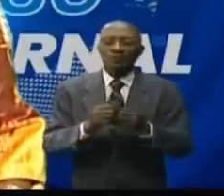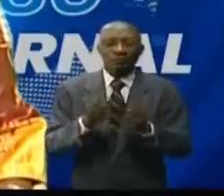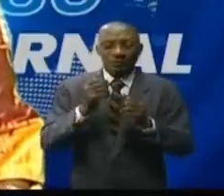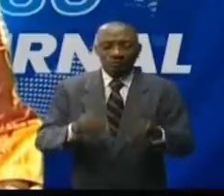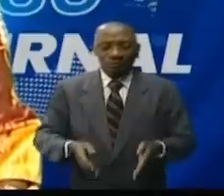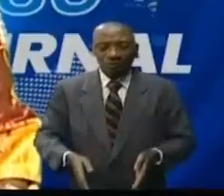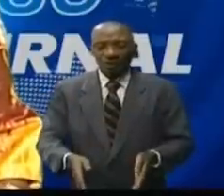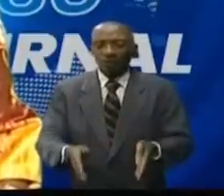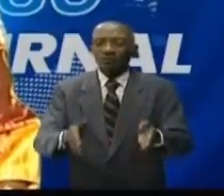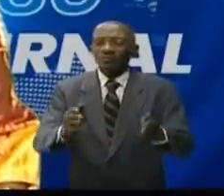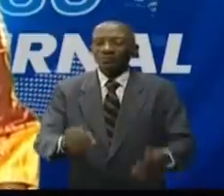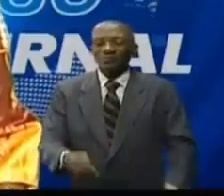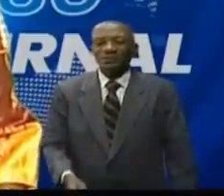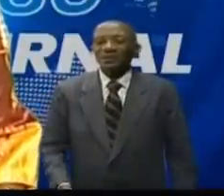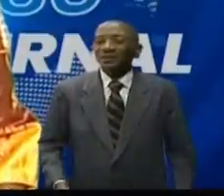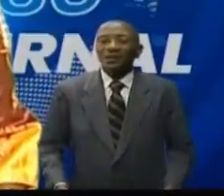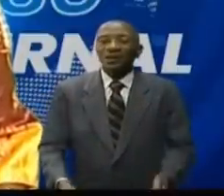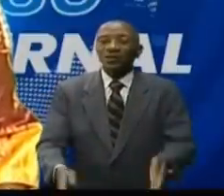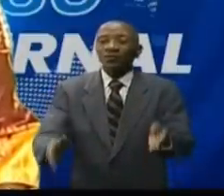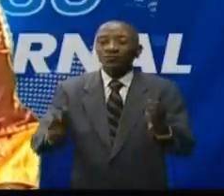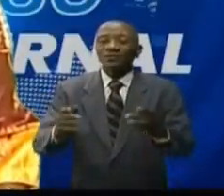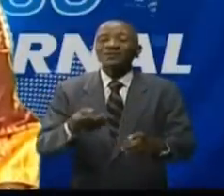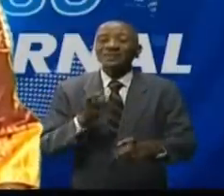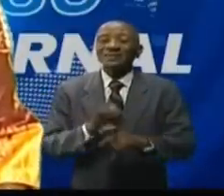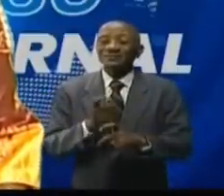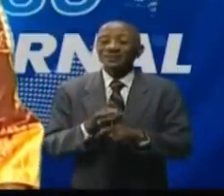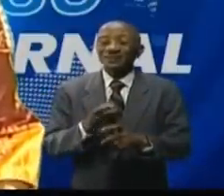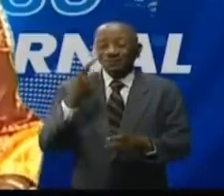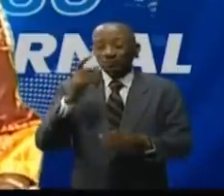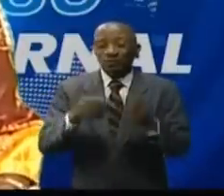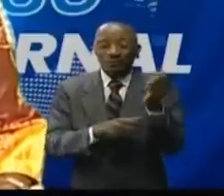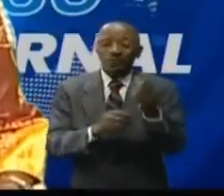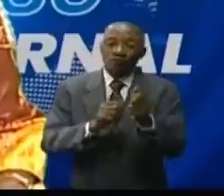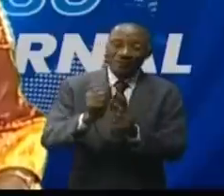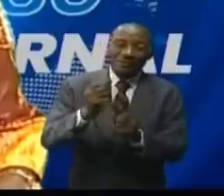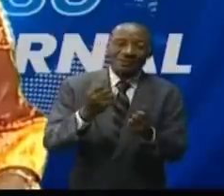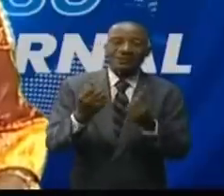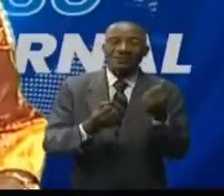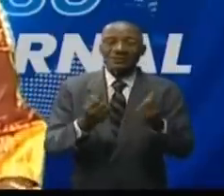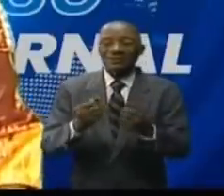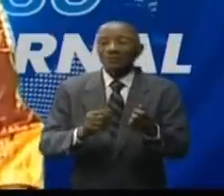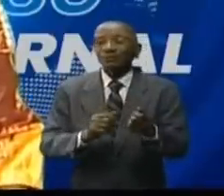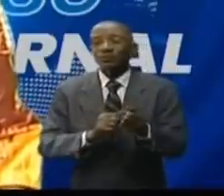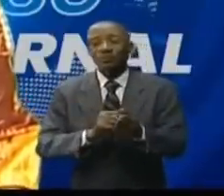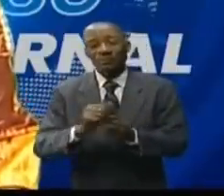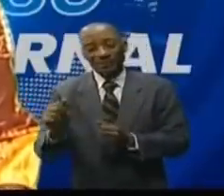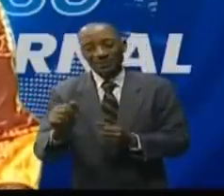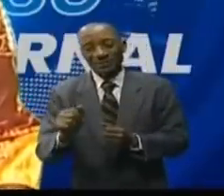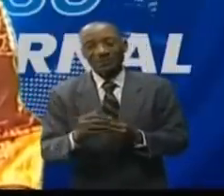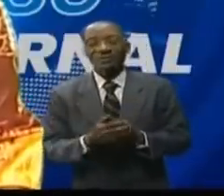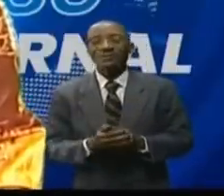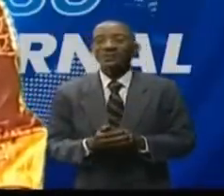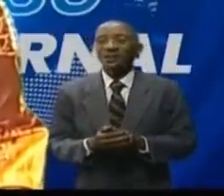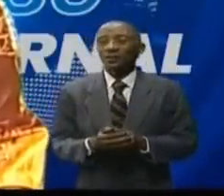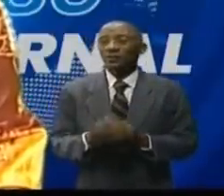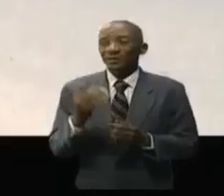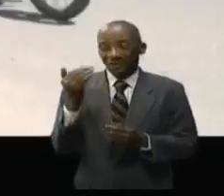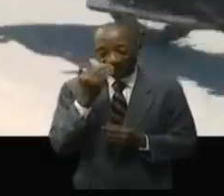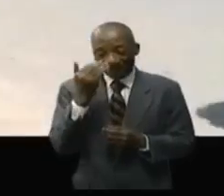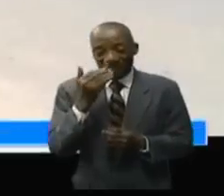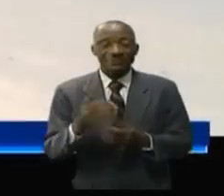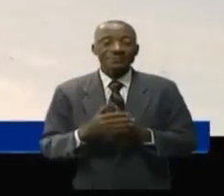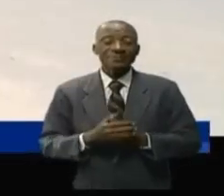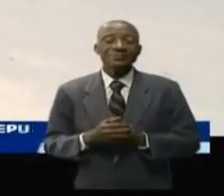par l'entreprise de construction Denis Matala Company. Blandine Wavingana, Jean-René Kabamba nous en disent plus.